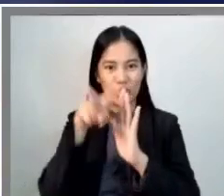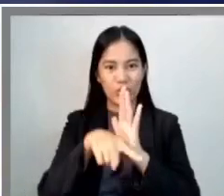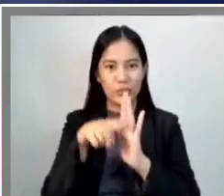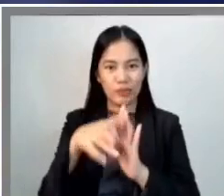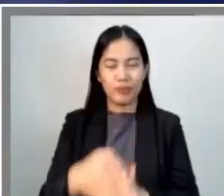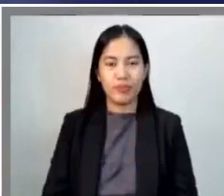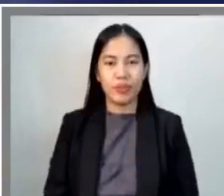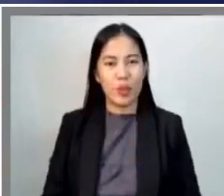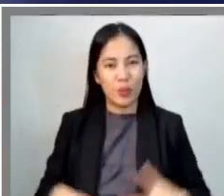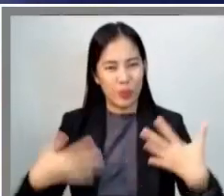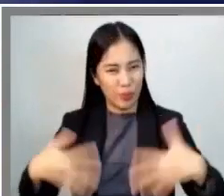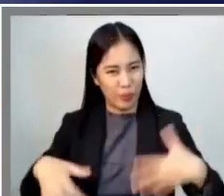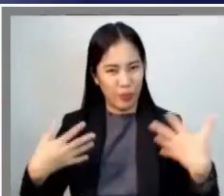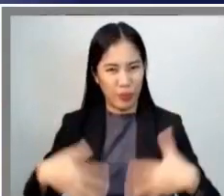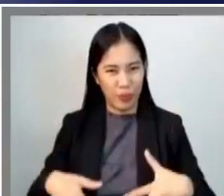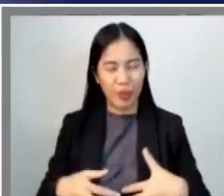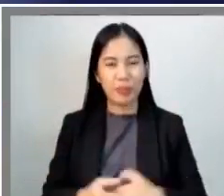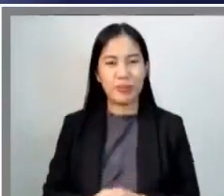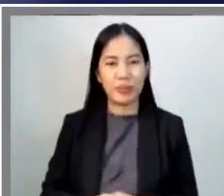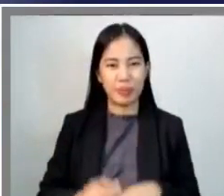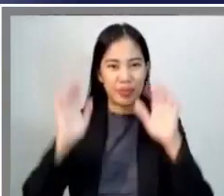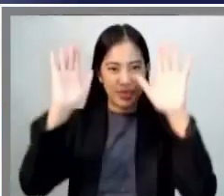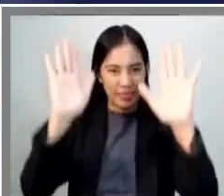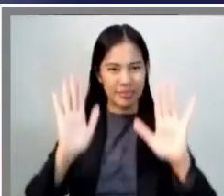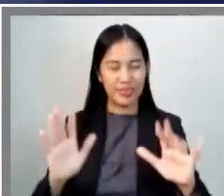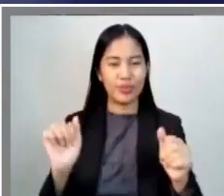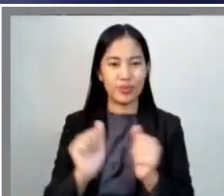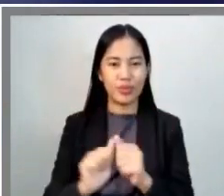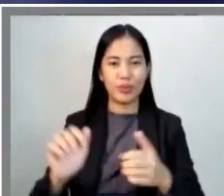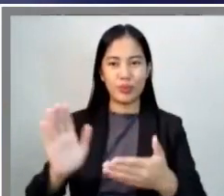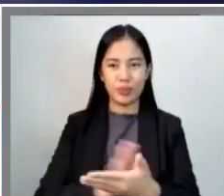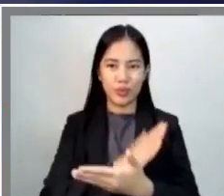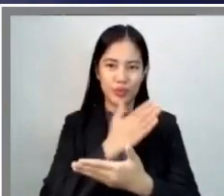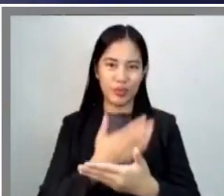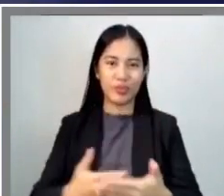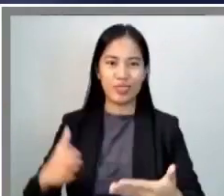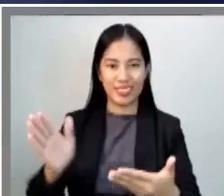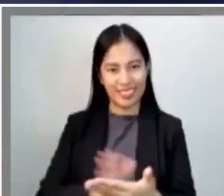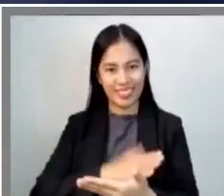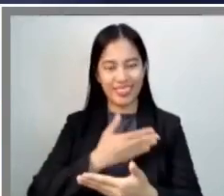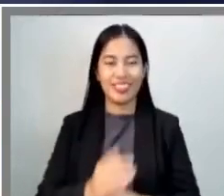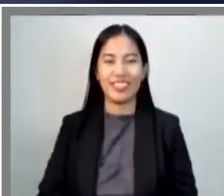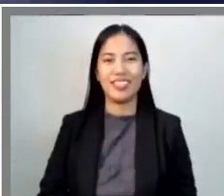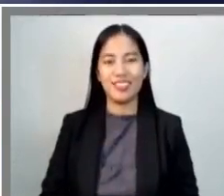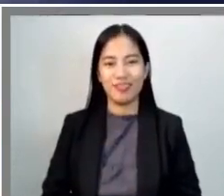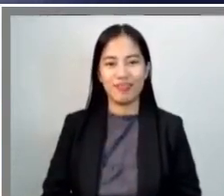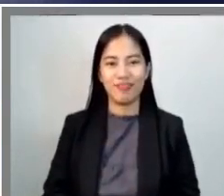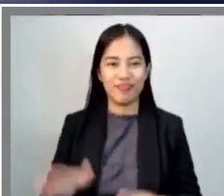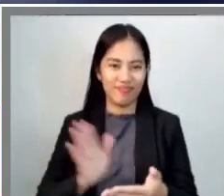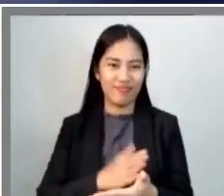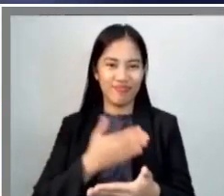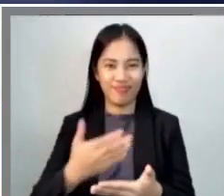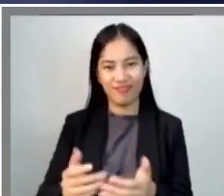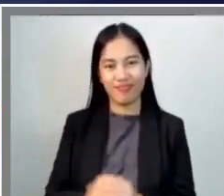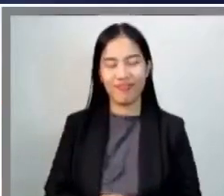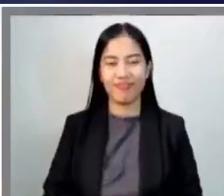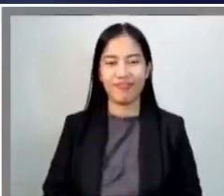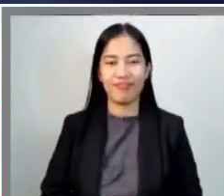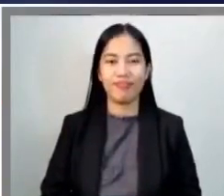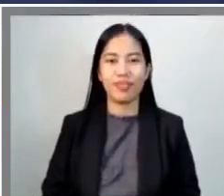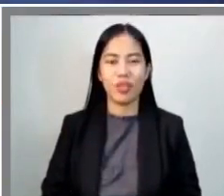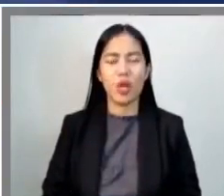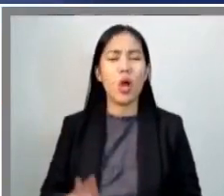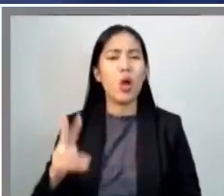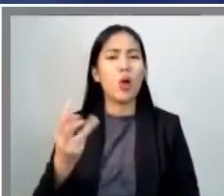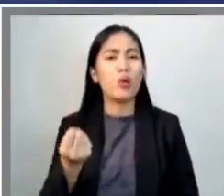show dyan. May tugtog pa, sabay-sabay tayo. Yan ba yun? At kailan ba mapapanood na yan? Oh, so